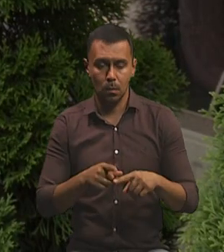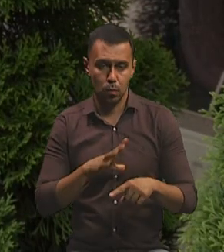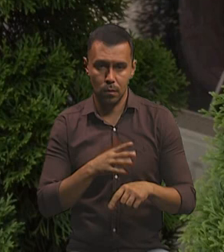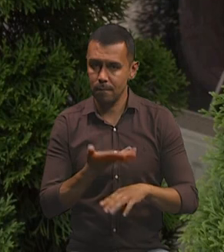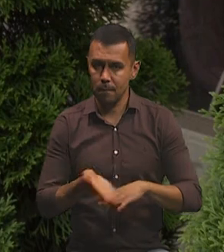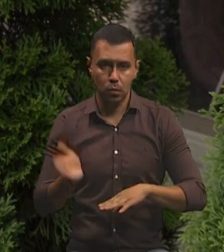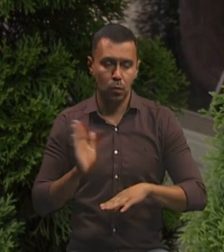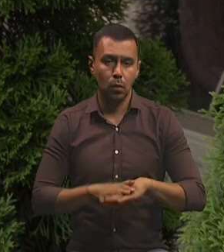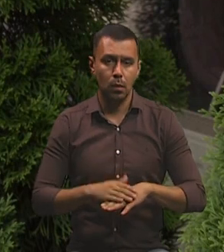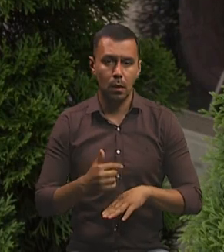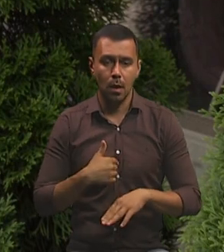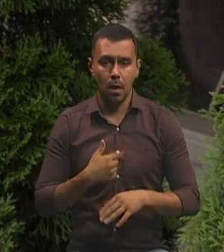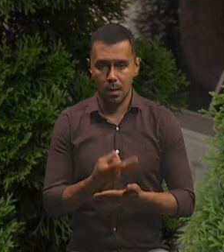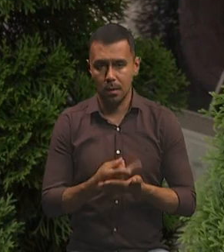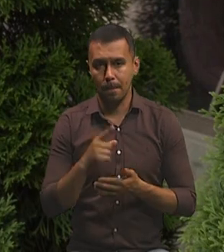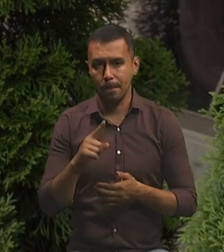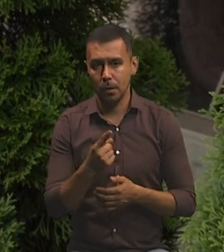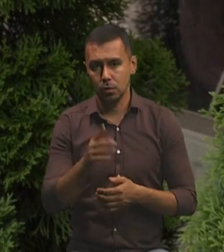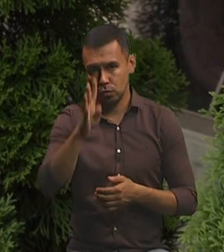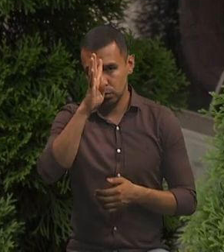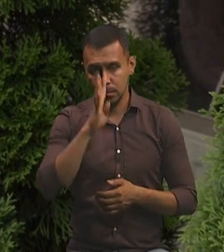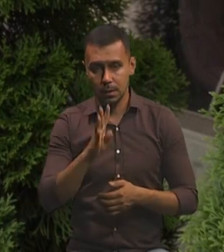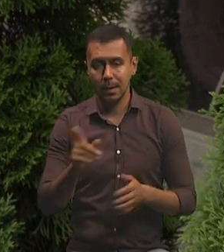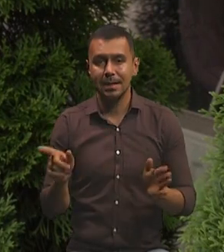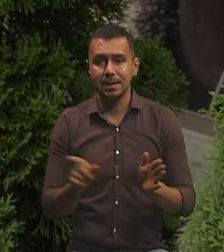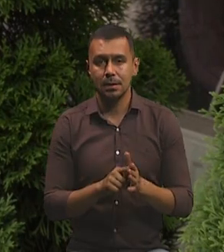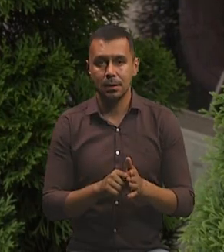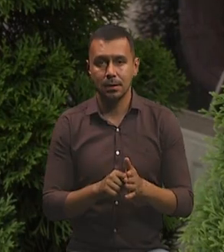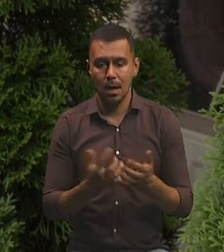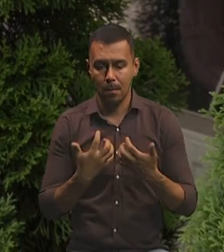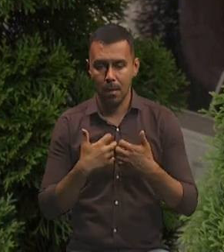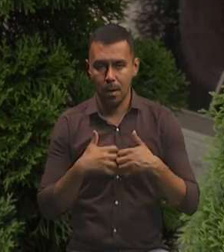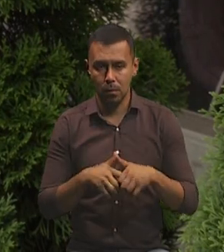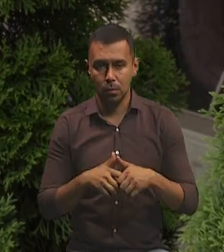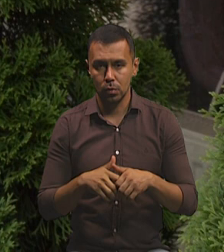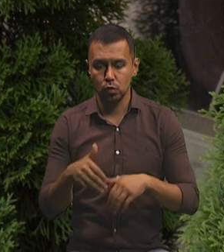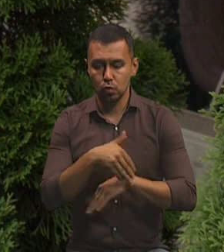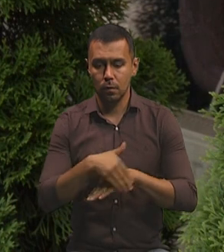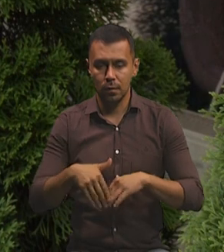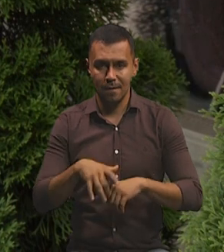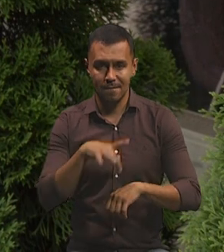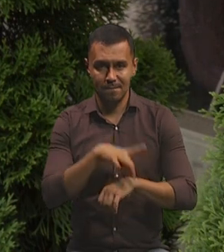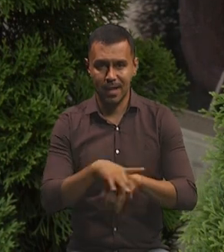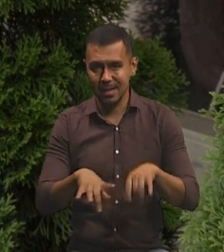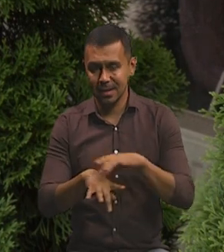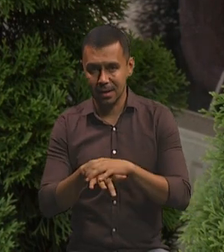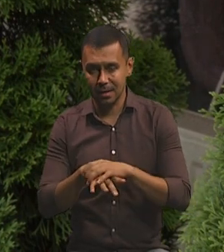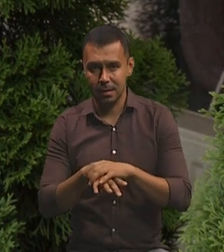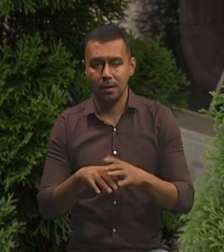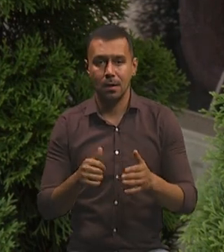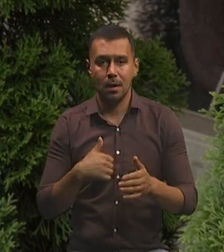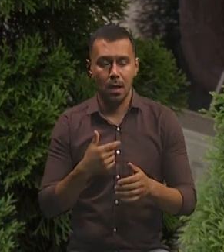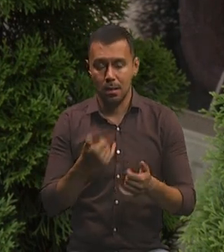важко, бо я лежав перших 4 місяці з апаратами зовнішньої фіксації на стегнах, і вони виходили на боки, я